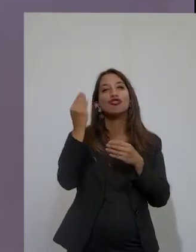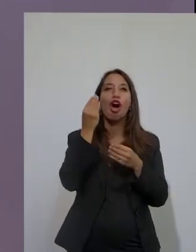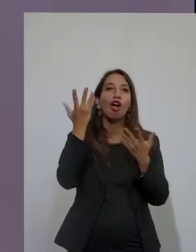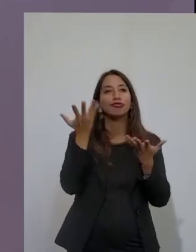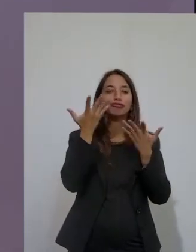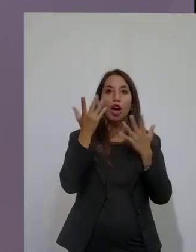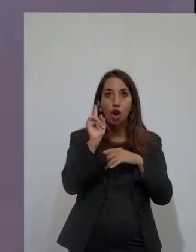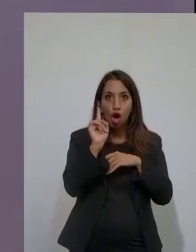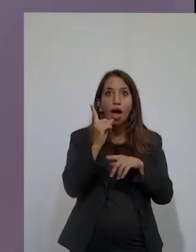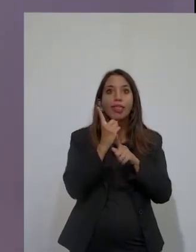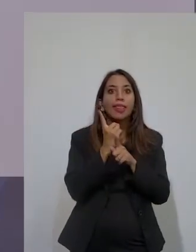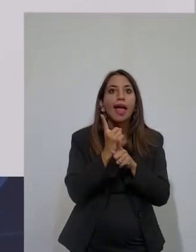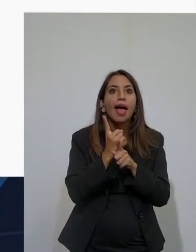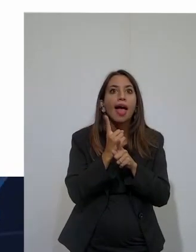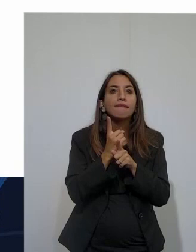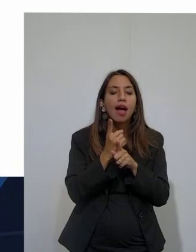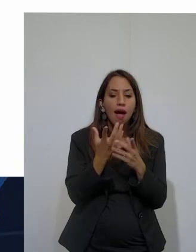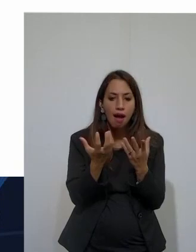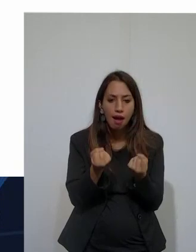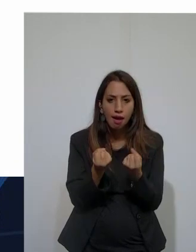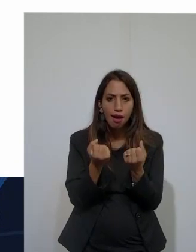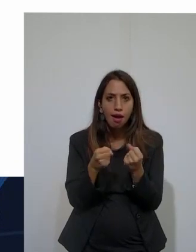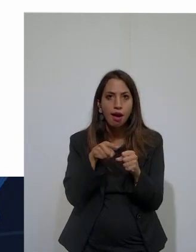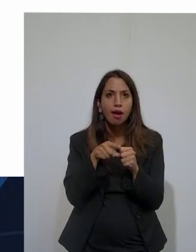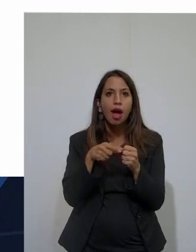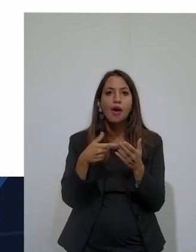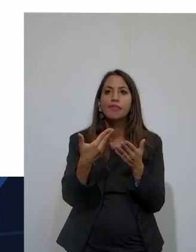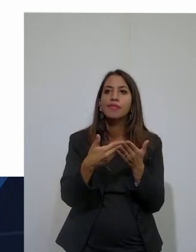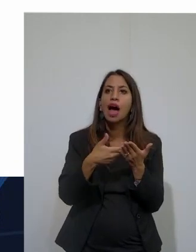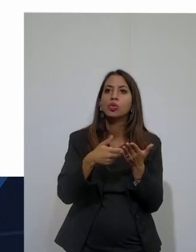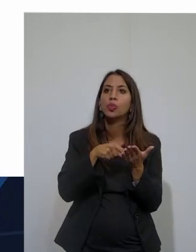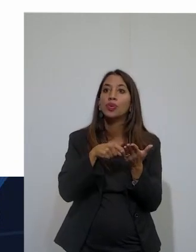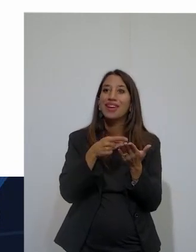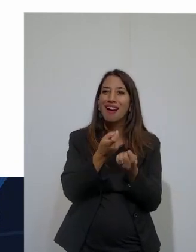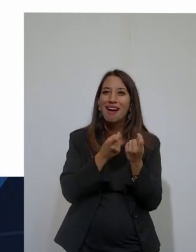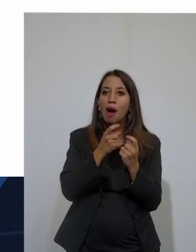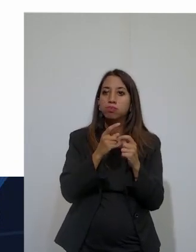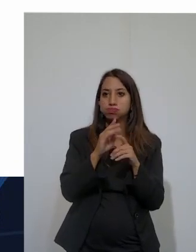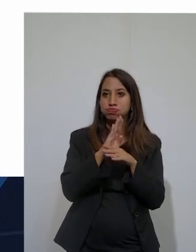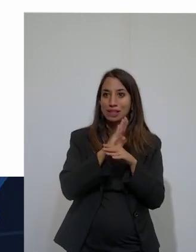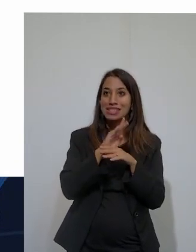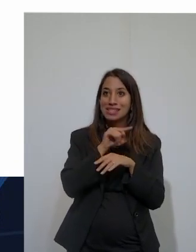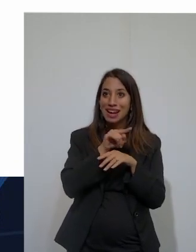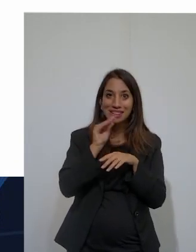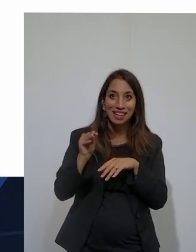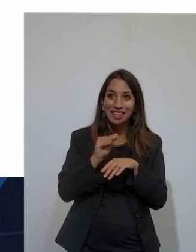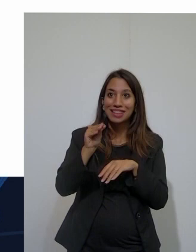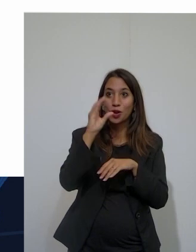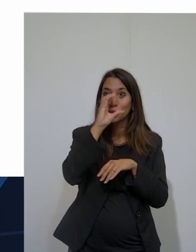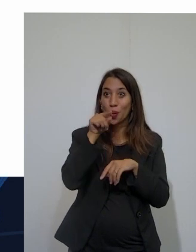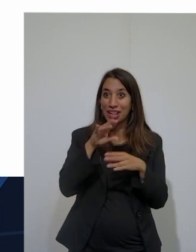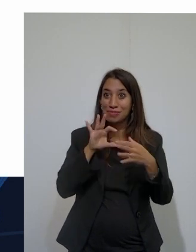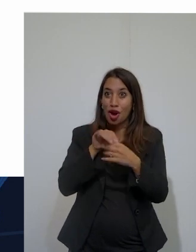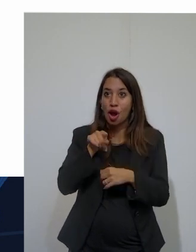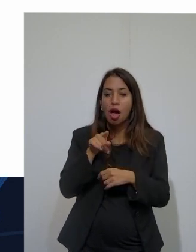il fatturato del turismo itinerante in Italia possa migliorare in maniera